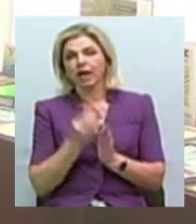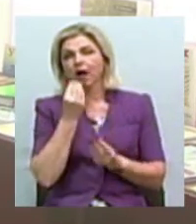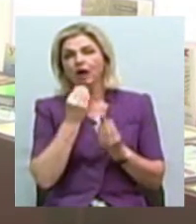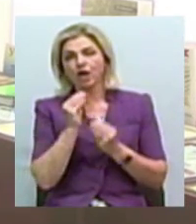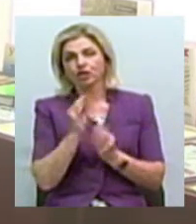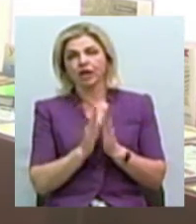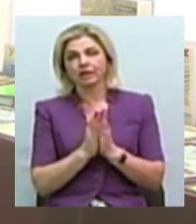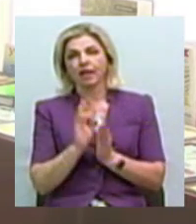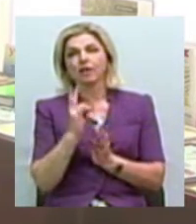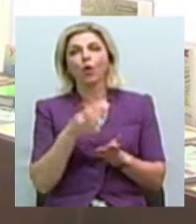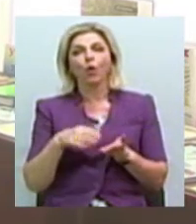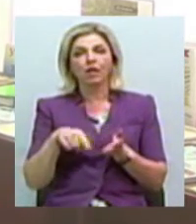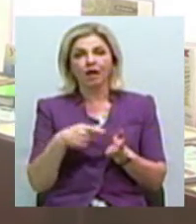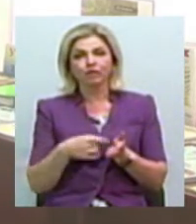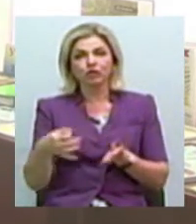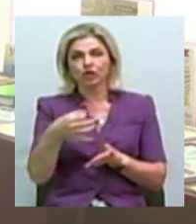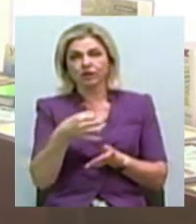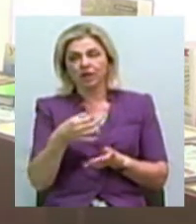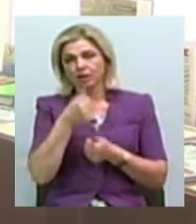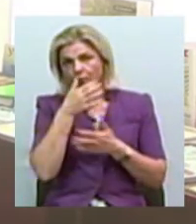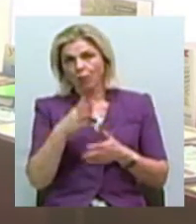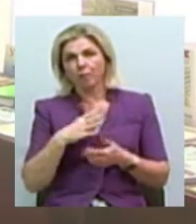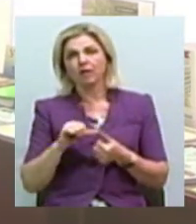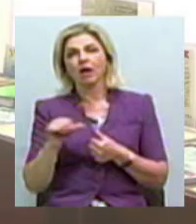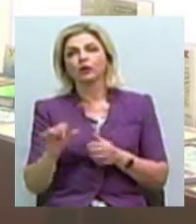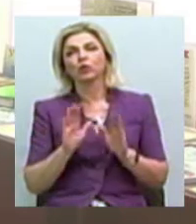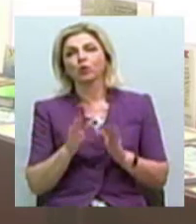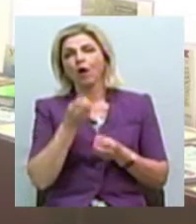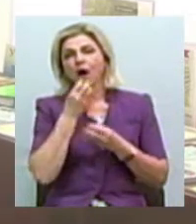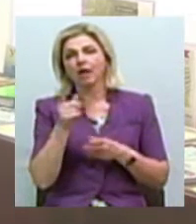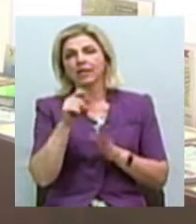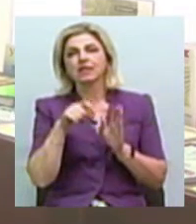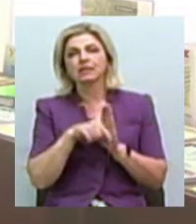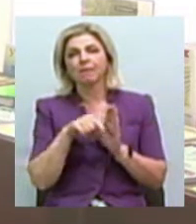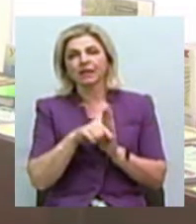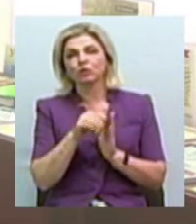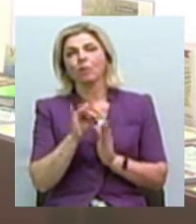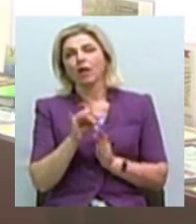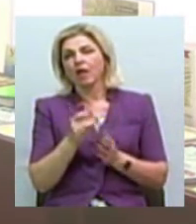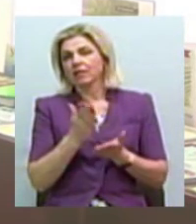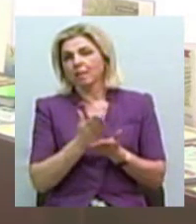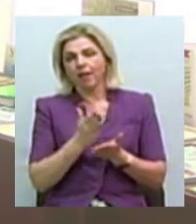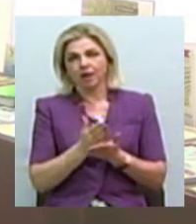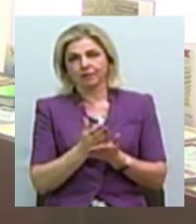книга Миколаївщина, вона не може бути виключно дуже гарна за змістом і при цьому не мати